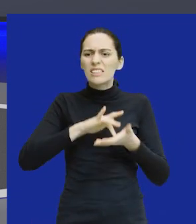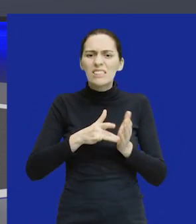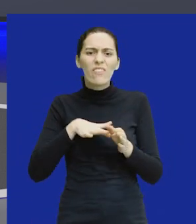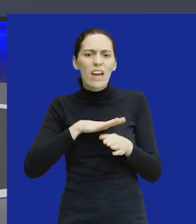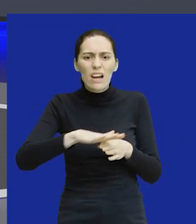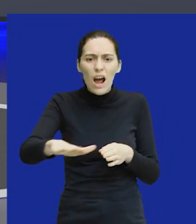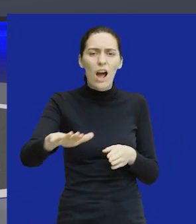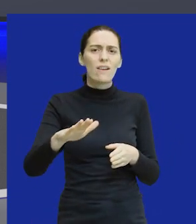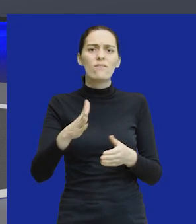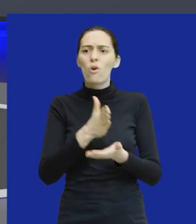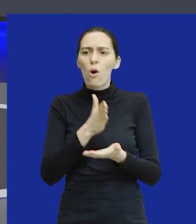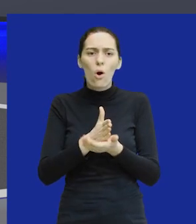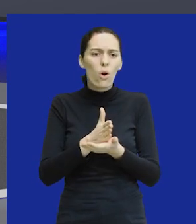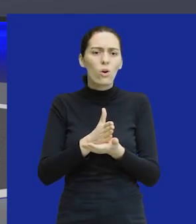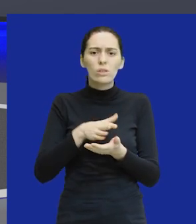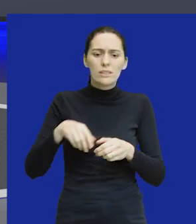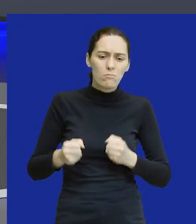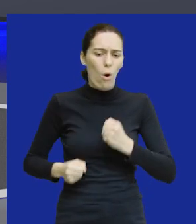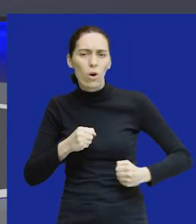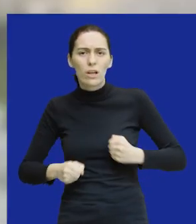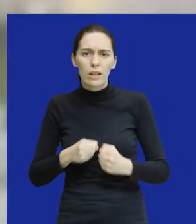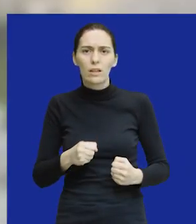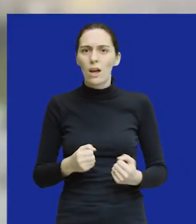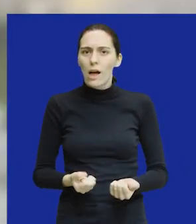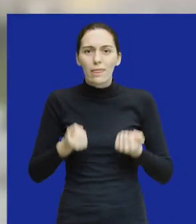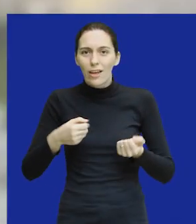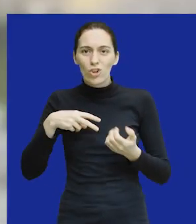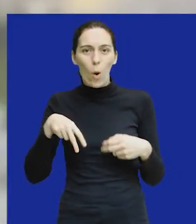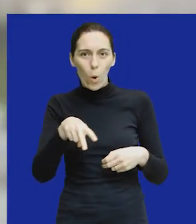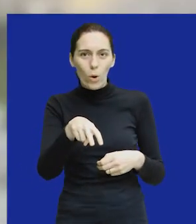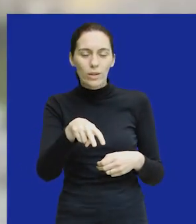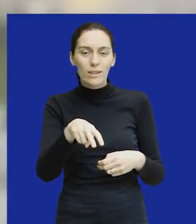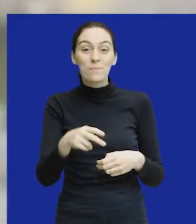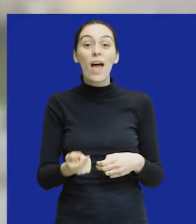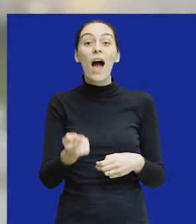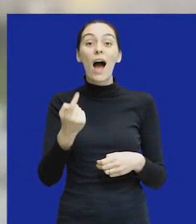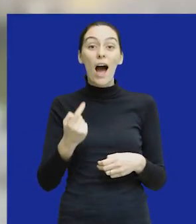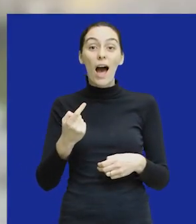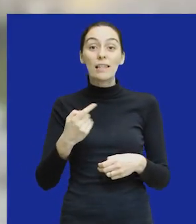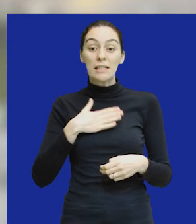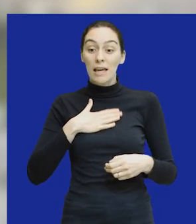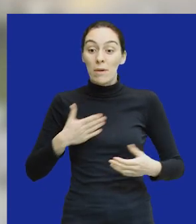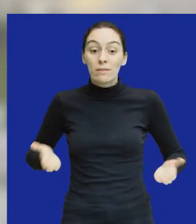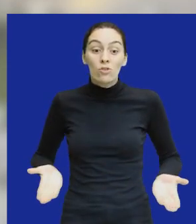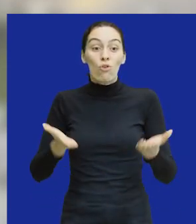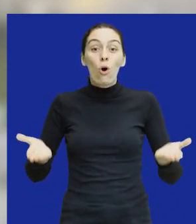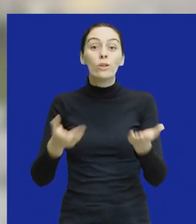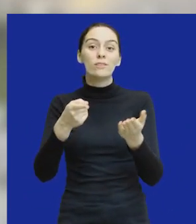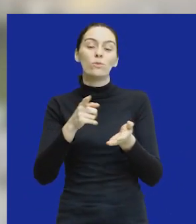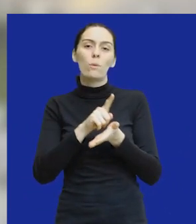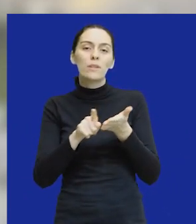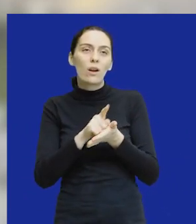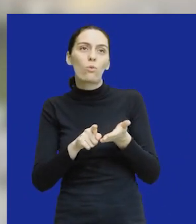si u istom pokretu, peta prsti. Međutim, ono što te nosi u tom trenutku kada je